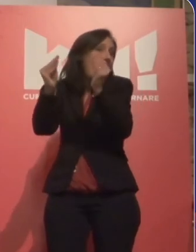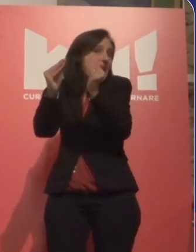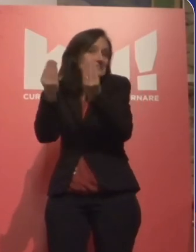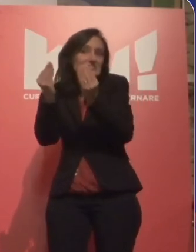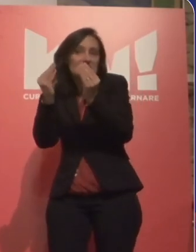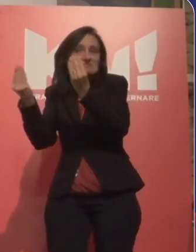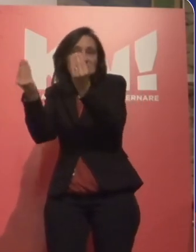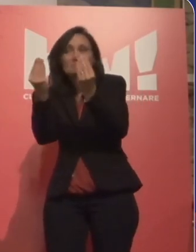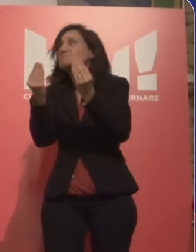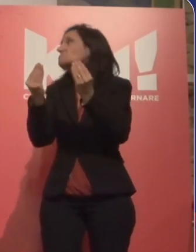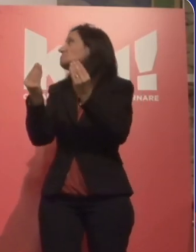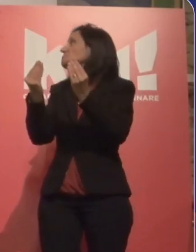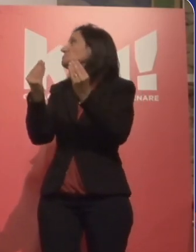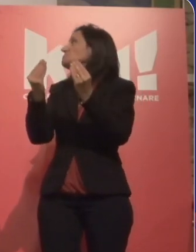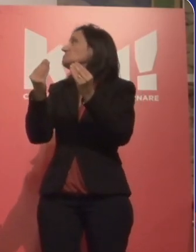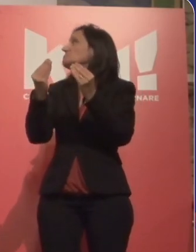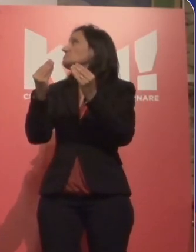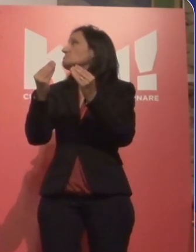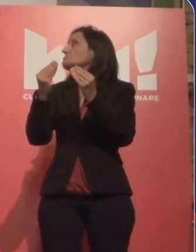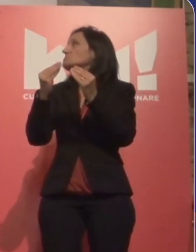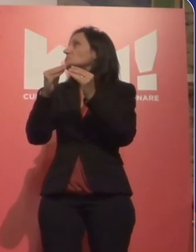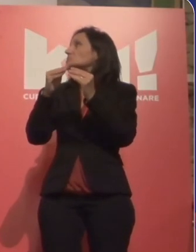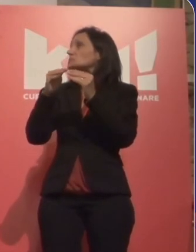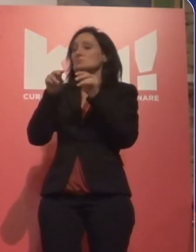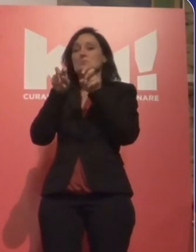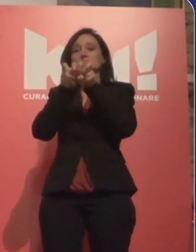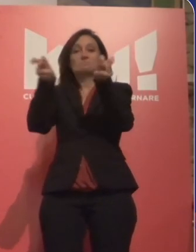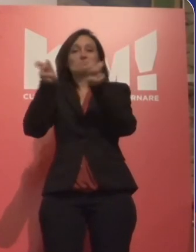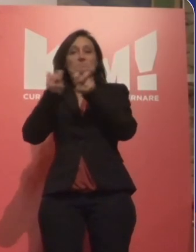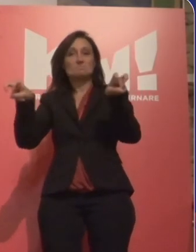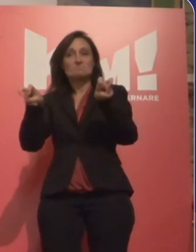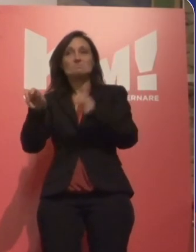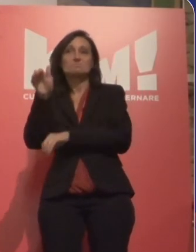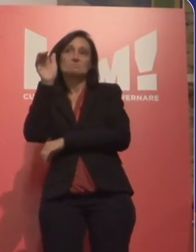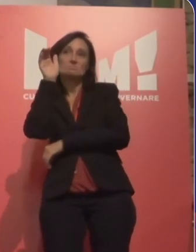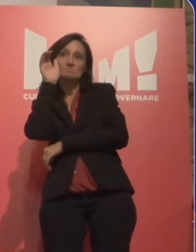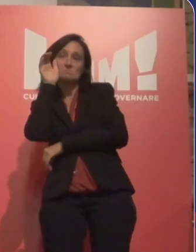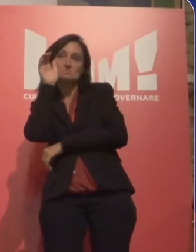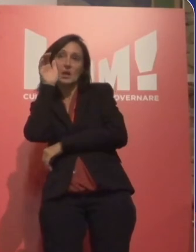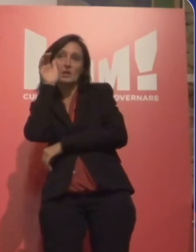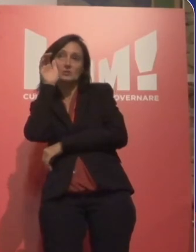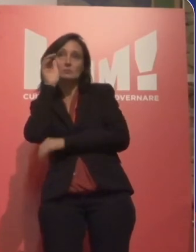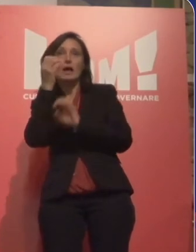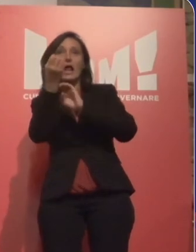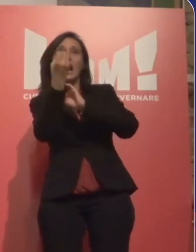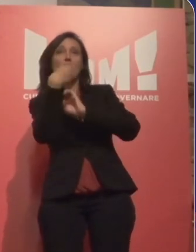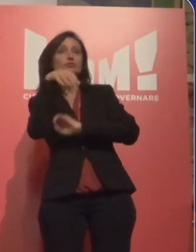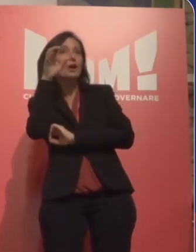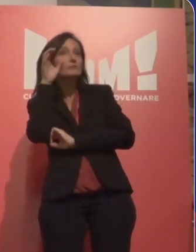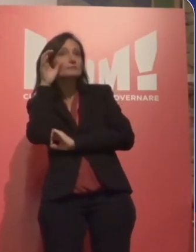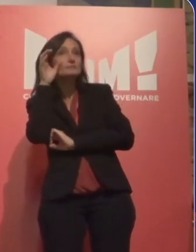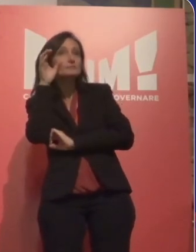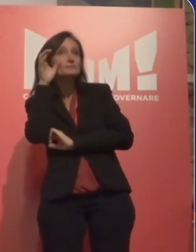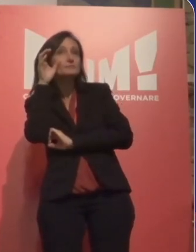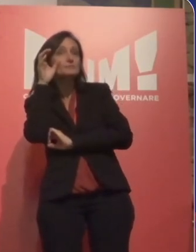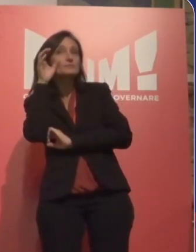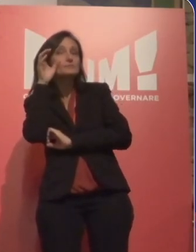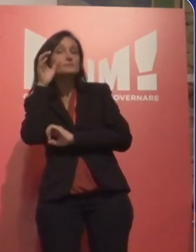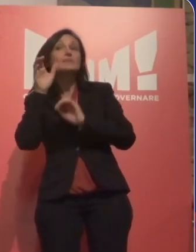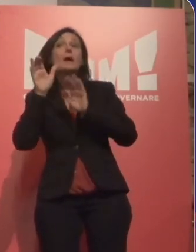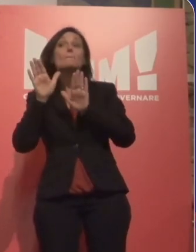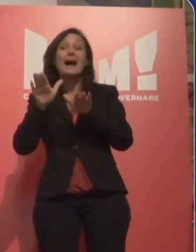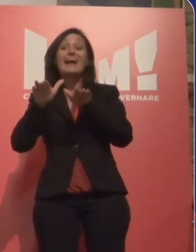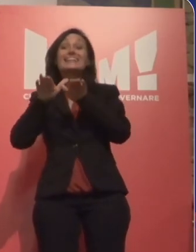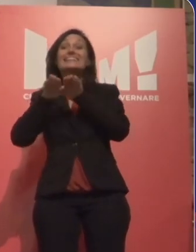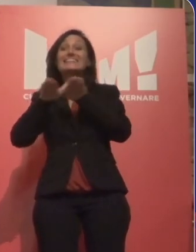lì da una parte ad ascoltare seguono la lezione però sono attorno a